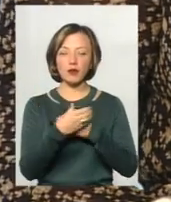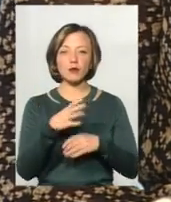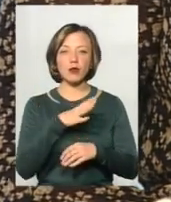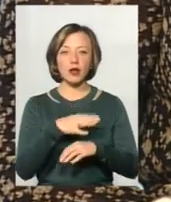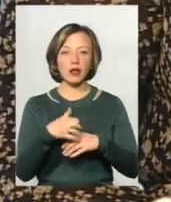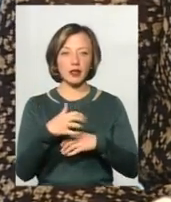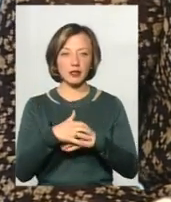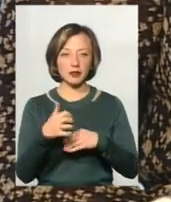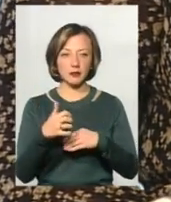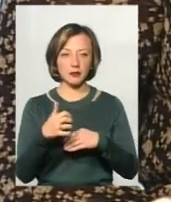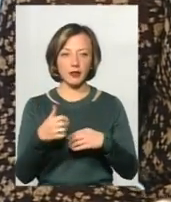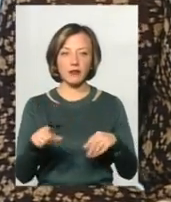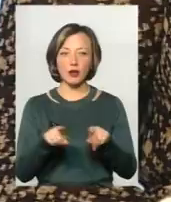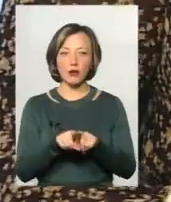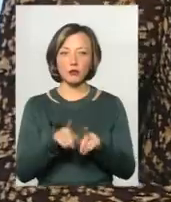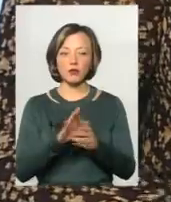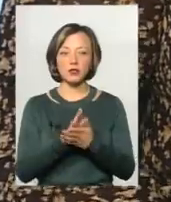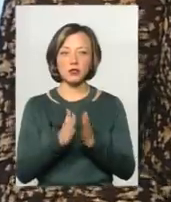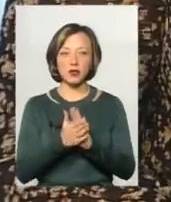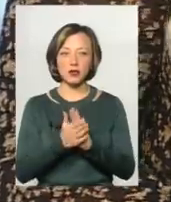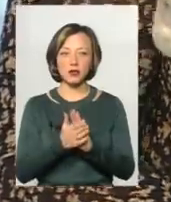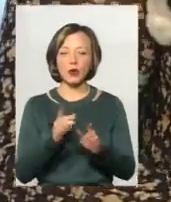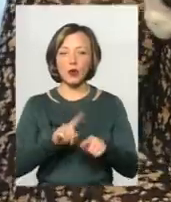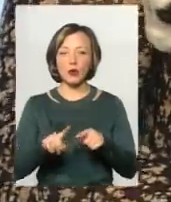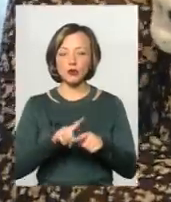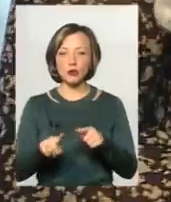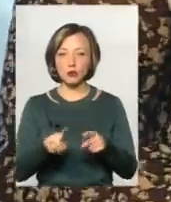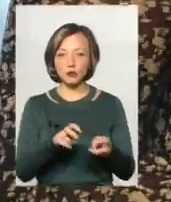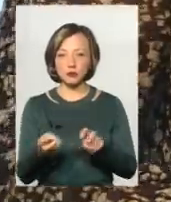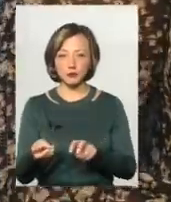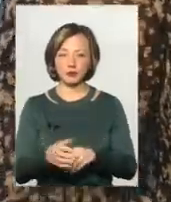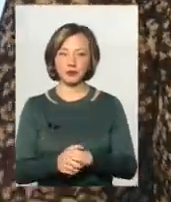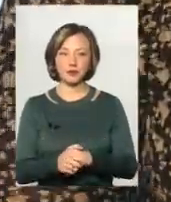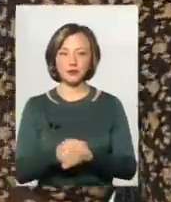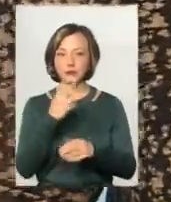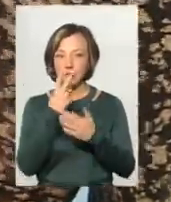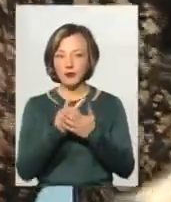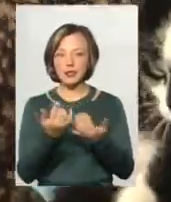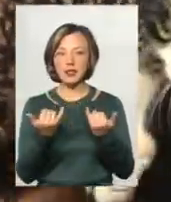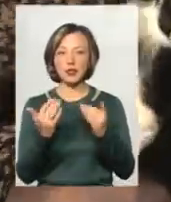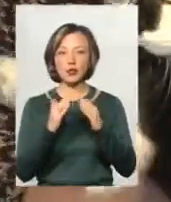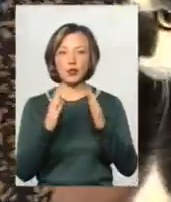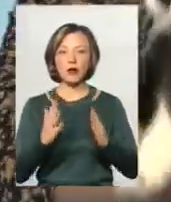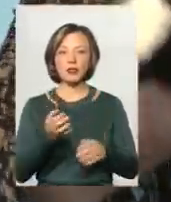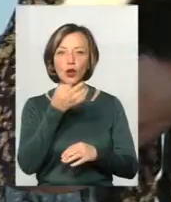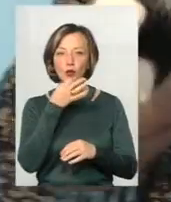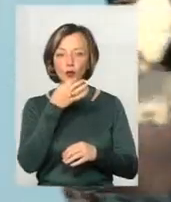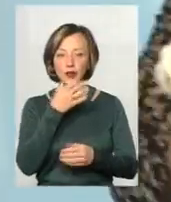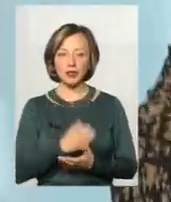ну, можна сказати, знаєте, вже в такому стані ось-ось. Ось, дивіться, яка домашня